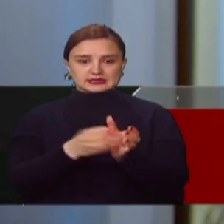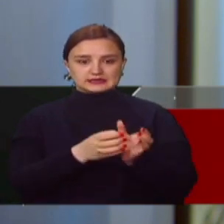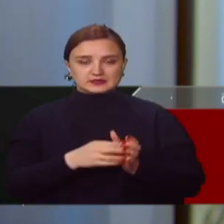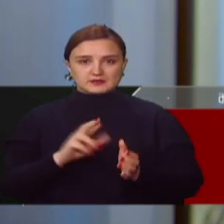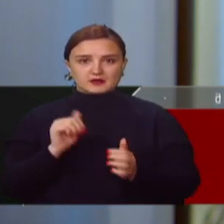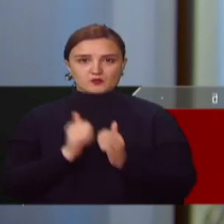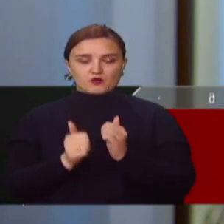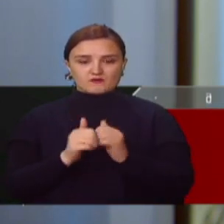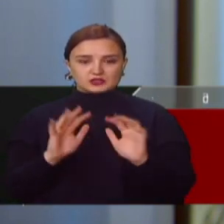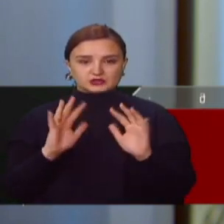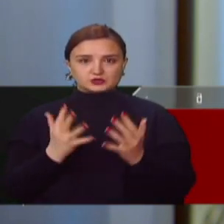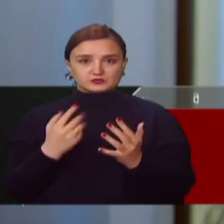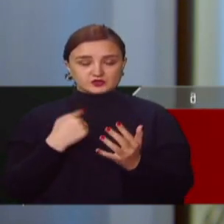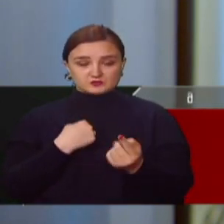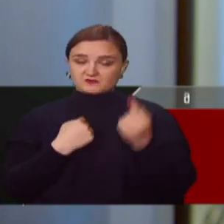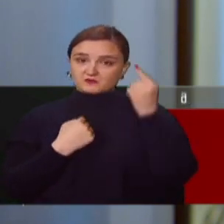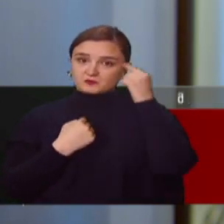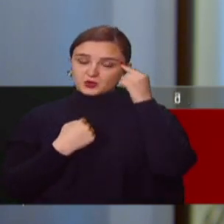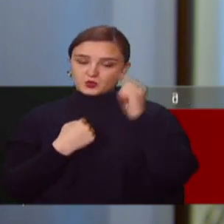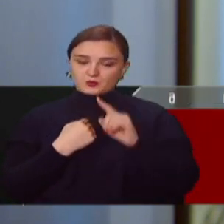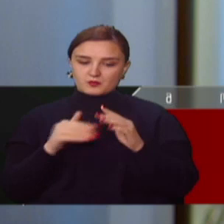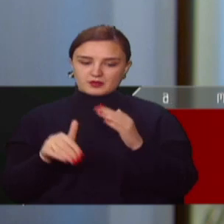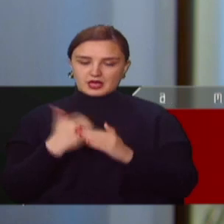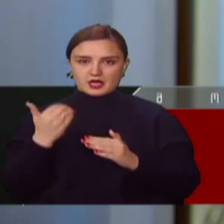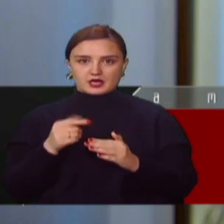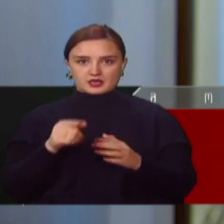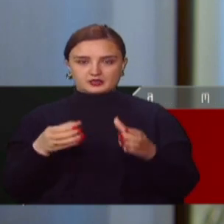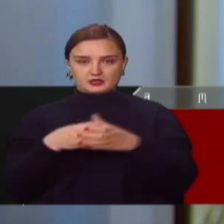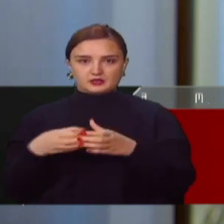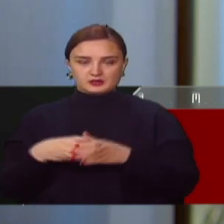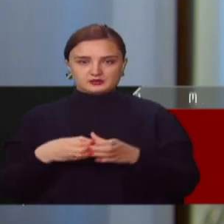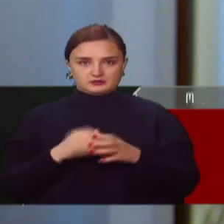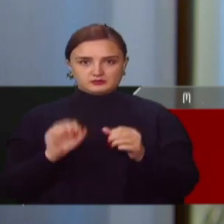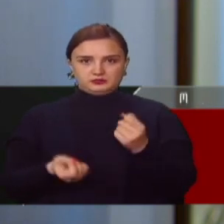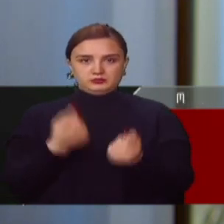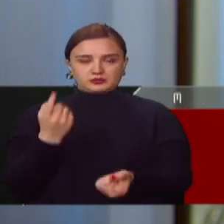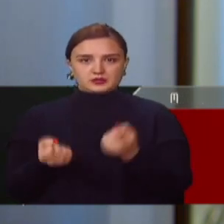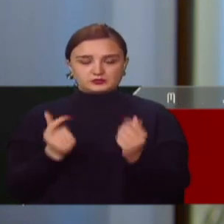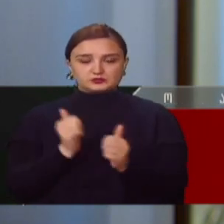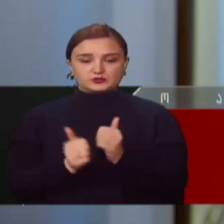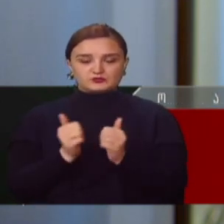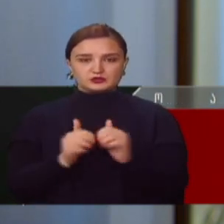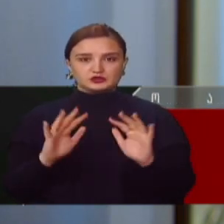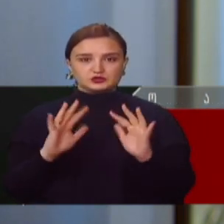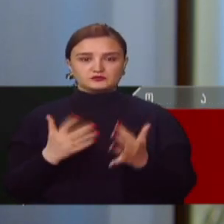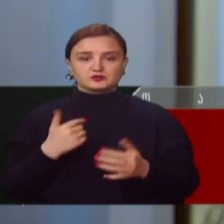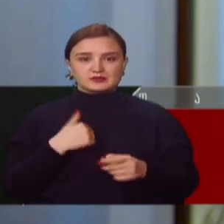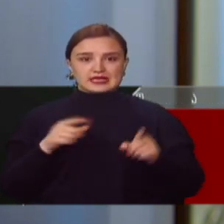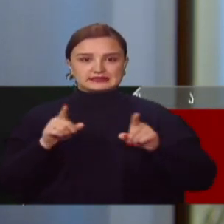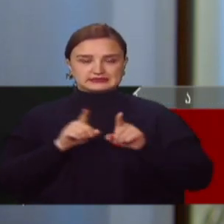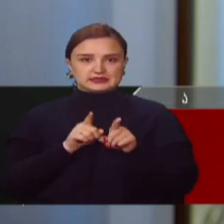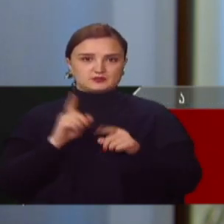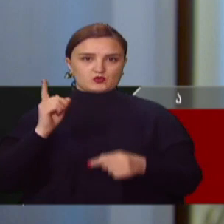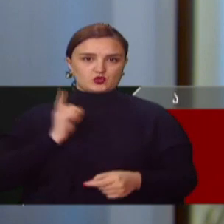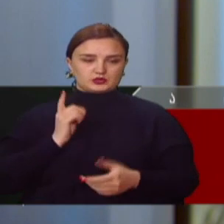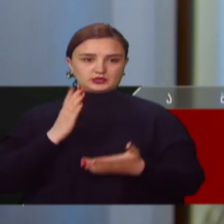ყოველ შემთხვევაში ფიქრობ, რომ რაღაც ახალი კონფიგურაციები შეიძლება გამოჩნდეს. Ყოველ შემთხვევაში მე ესეთი მოლოდინი